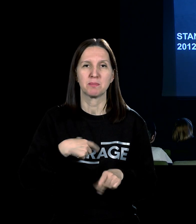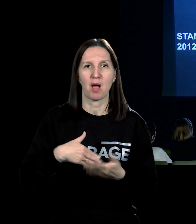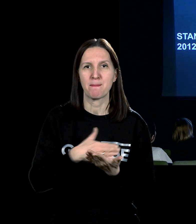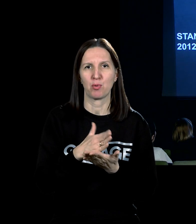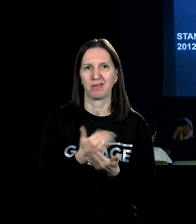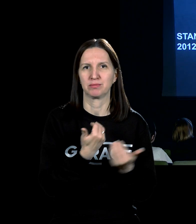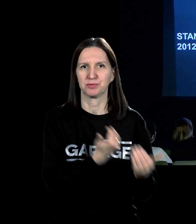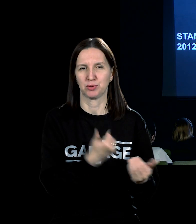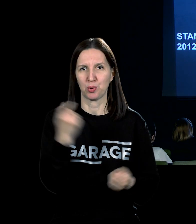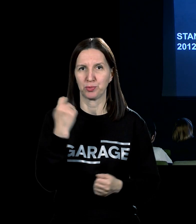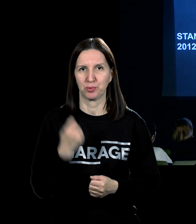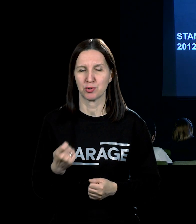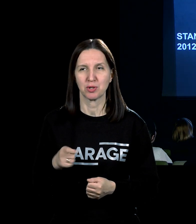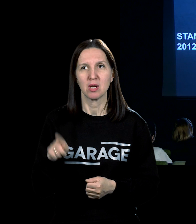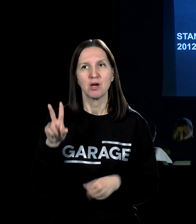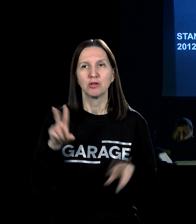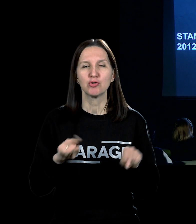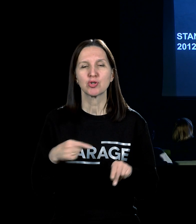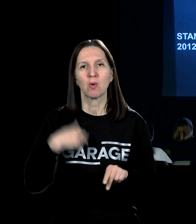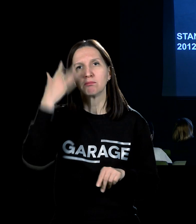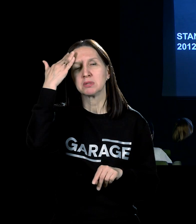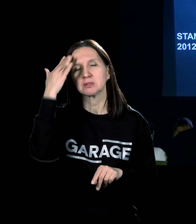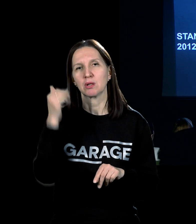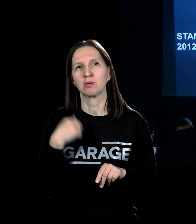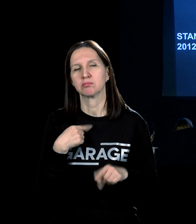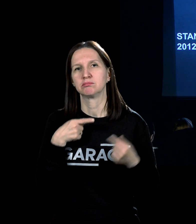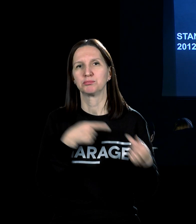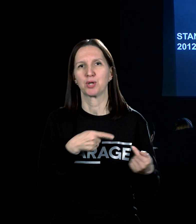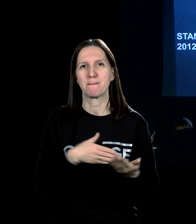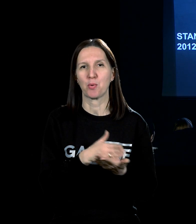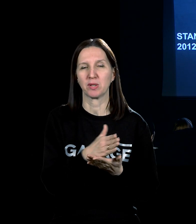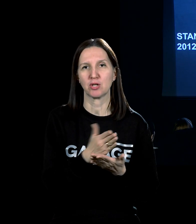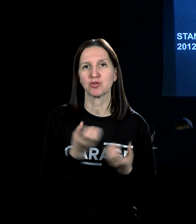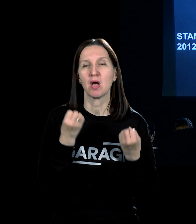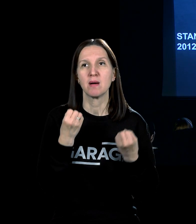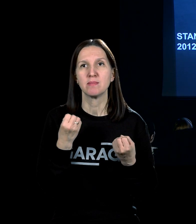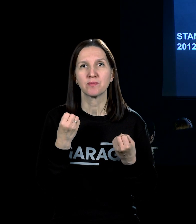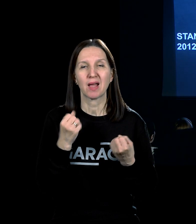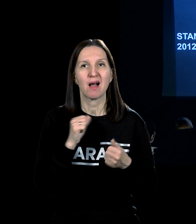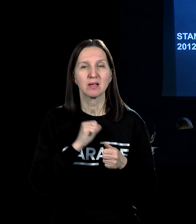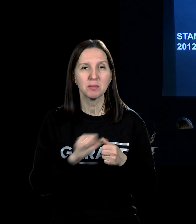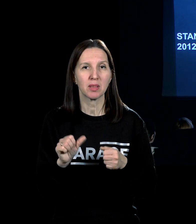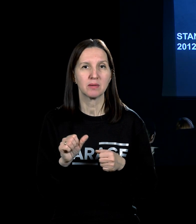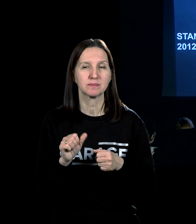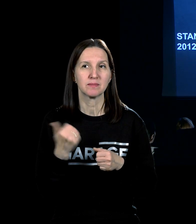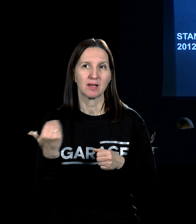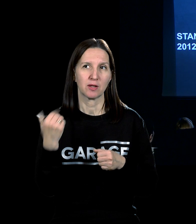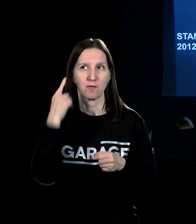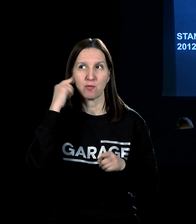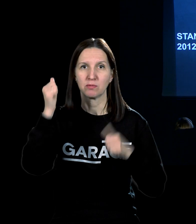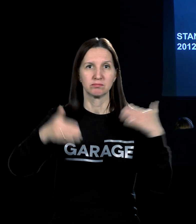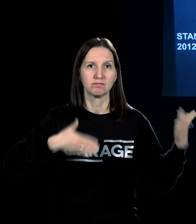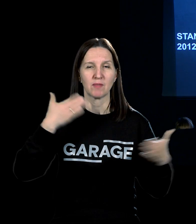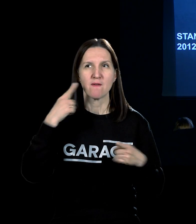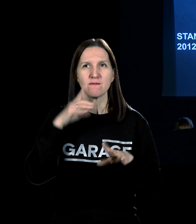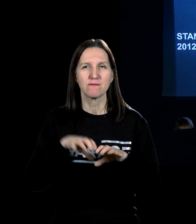политическим художником и не считает, что он мыслит политически, но тем не менее, поскольку эти образы, да,